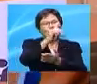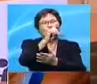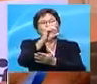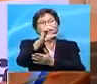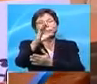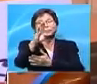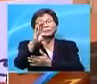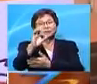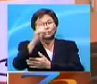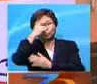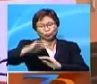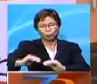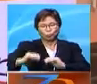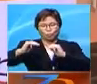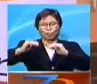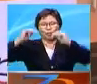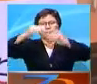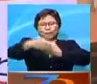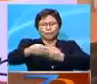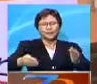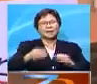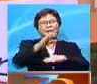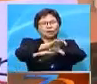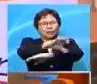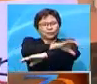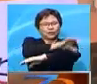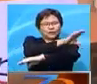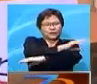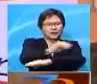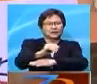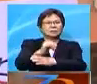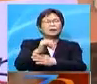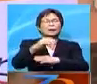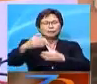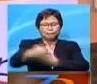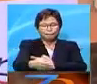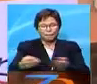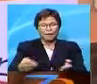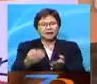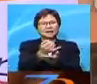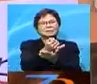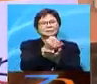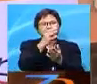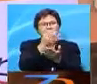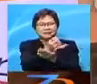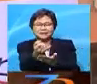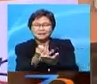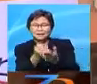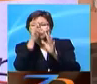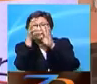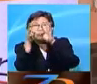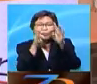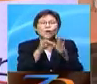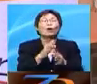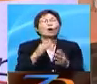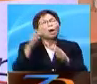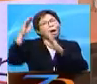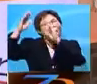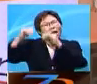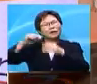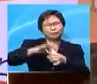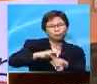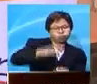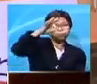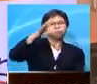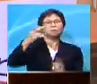m taraf bilik multimedia dan seni kreatif semoga memberi suntikan kepada murid-murid